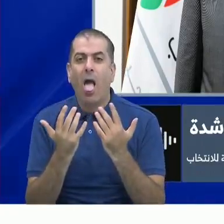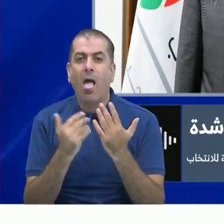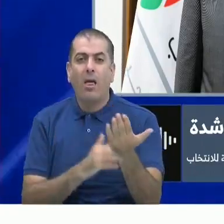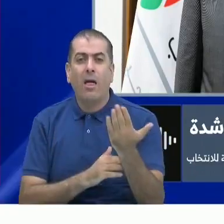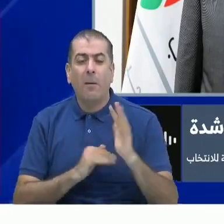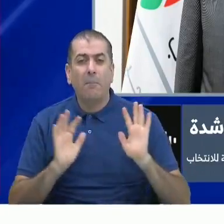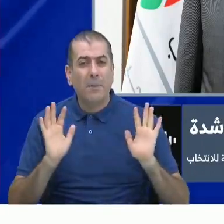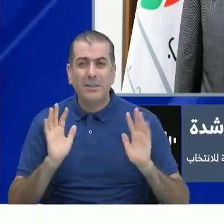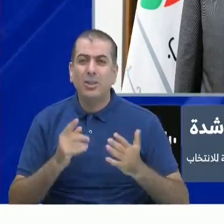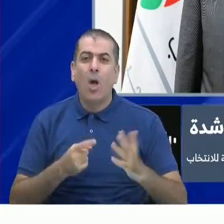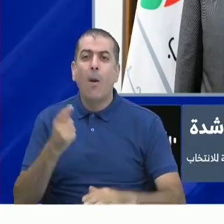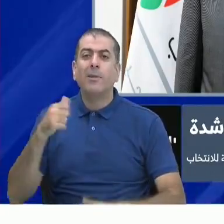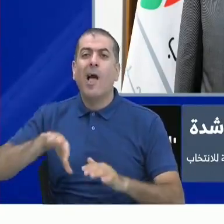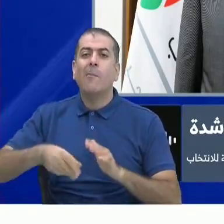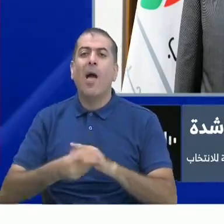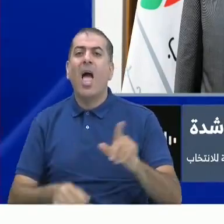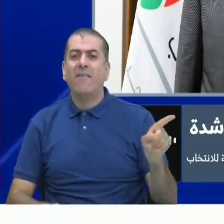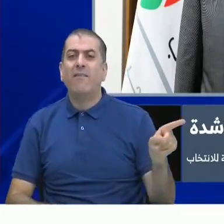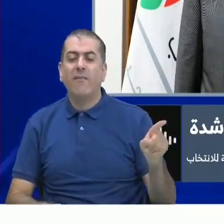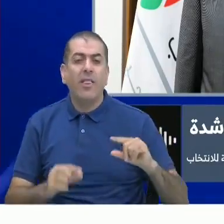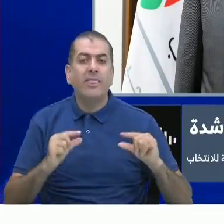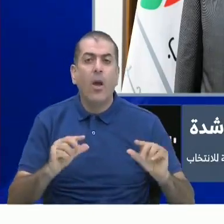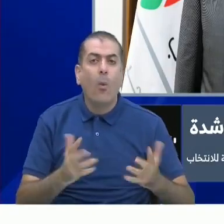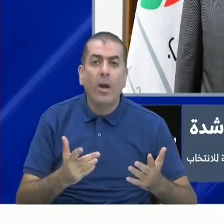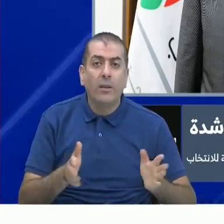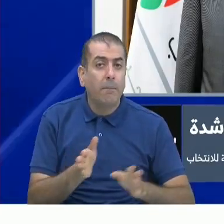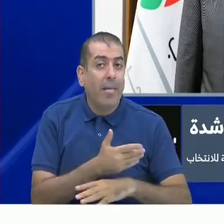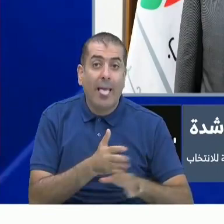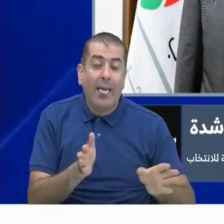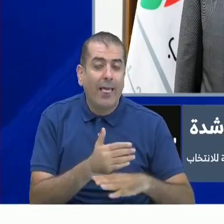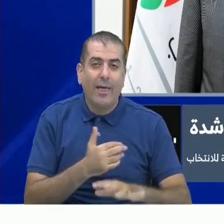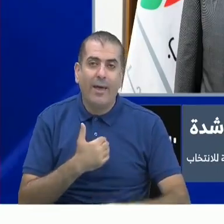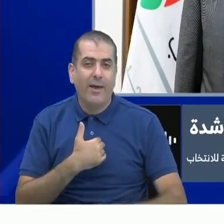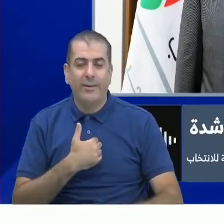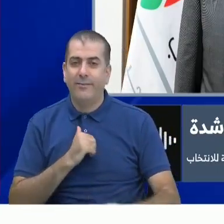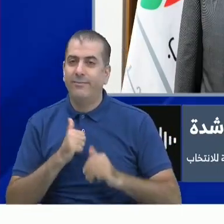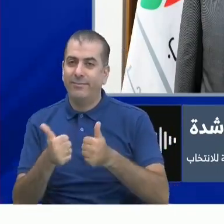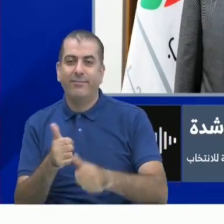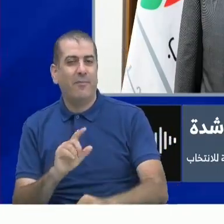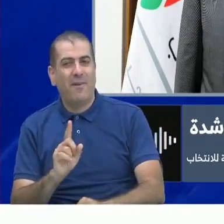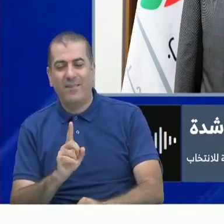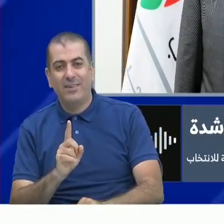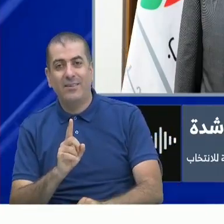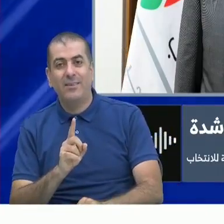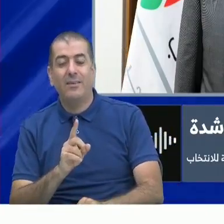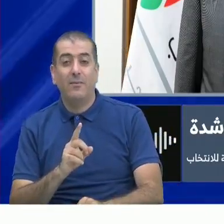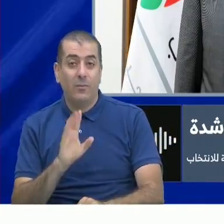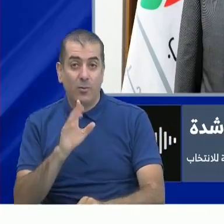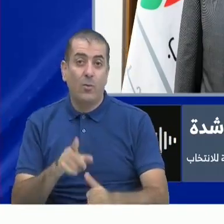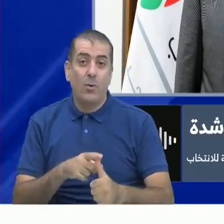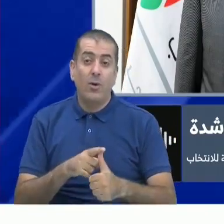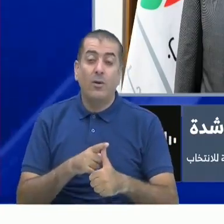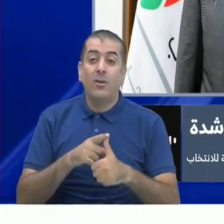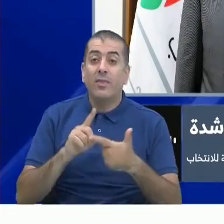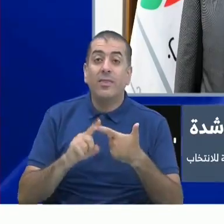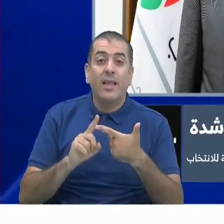وتتحقق من سلامة الشكوى وسلامة البينات، ثم تطالب بتصويب هذه